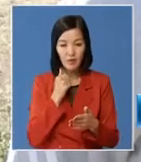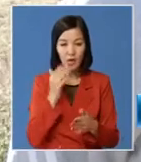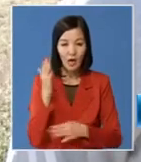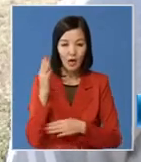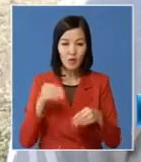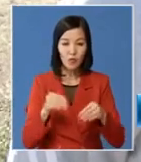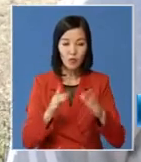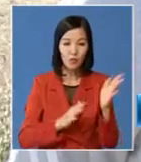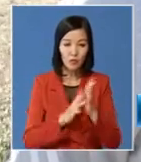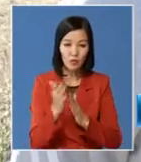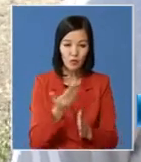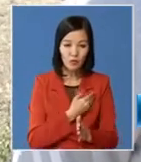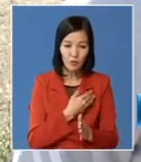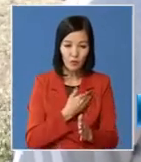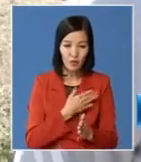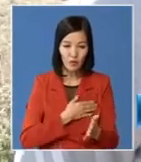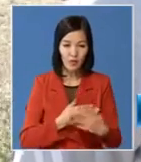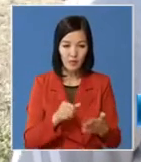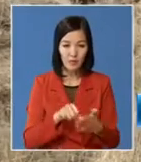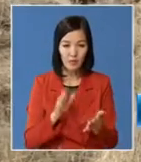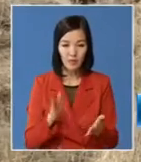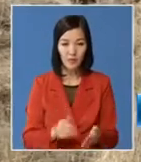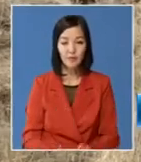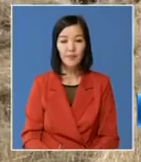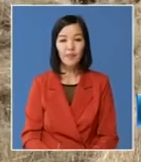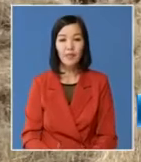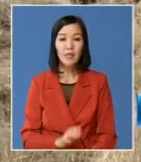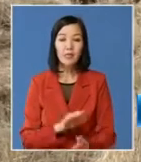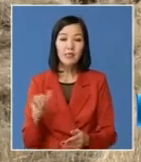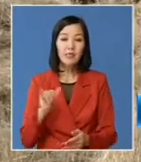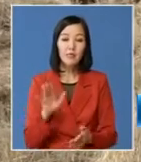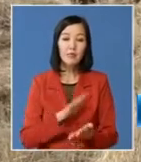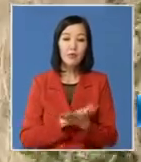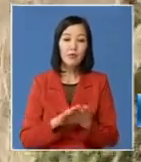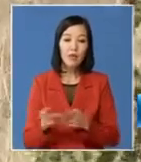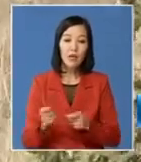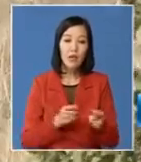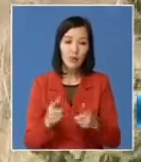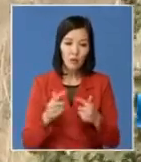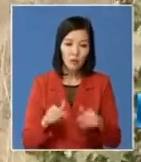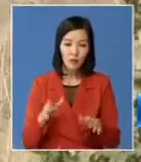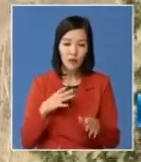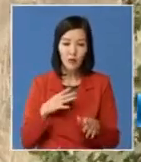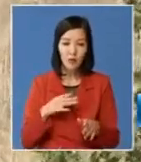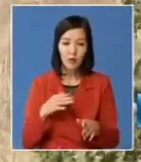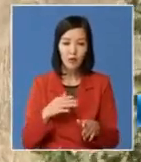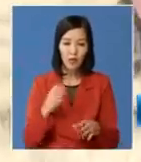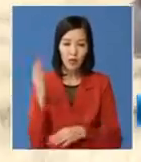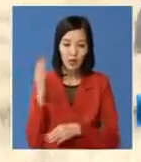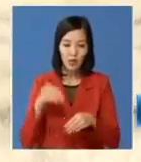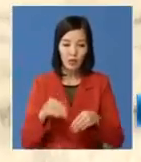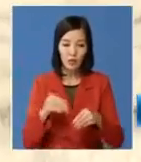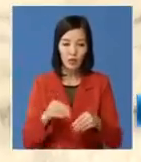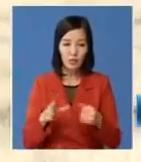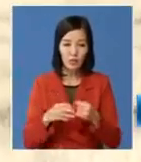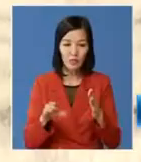көгертіп ауылымызды көгілдендіруға біз атсалысамыз. Сенбілікті ауылдық әкімдік қызметкерлері ұйымдастырды. Олар көшет отырғызатын орындарды